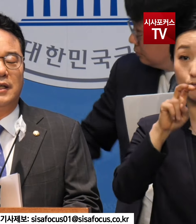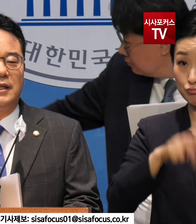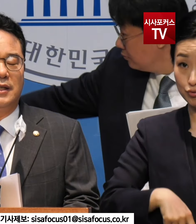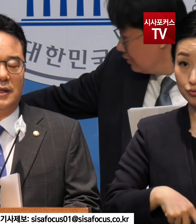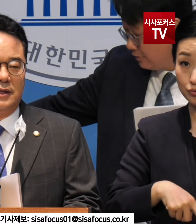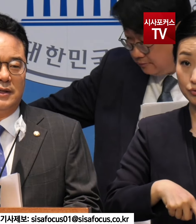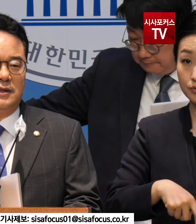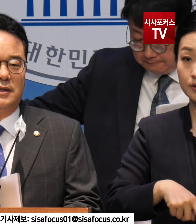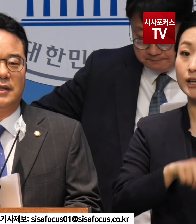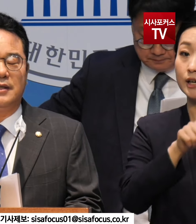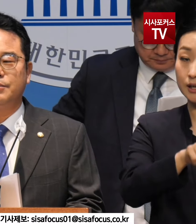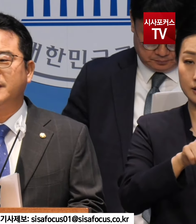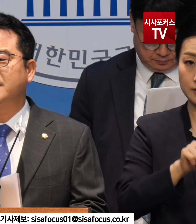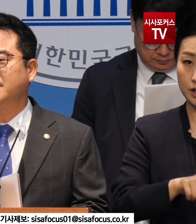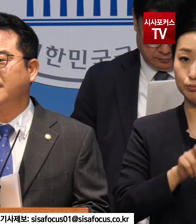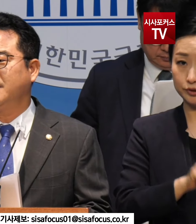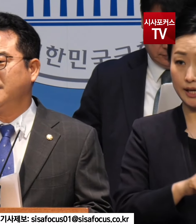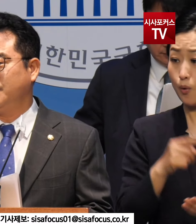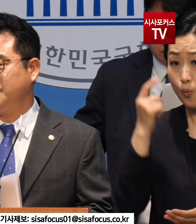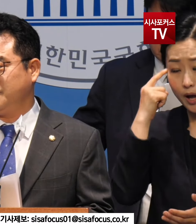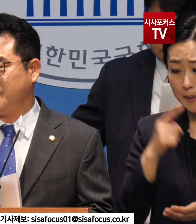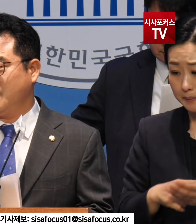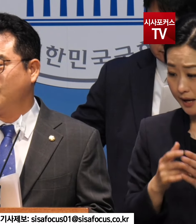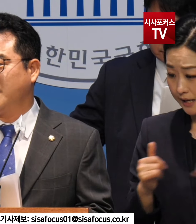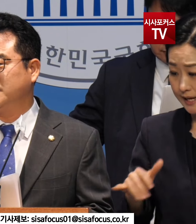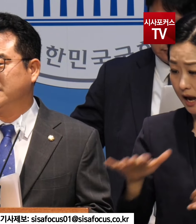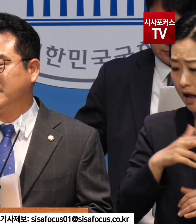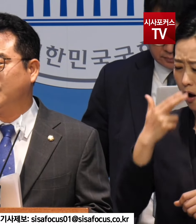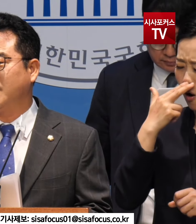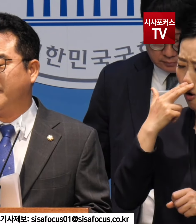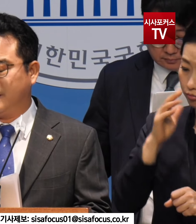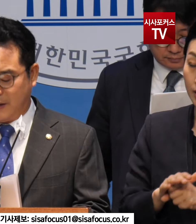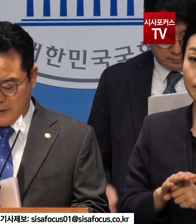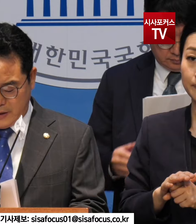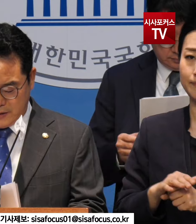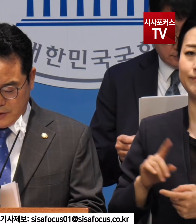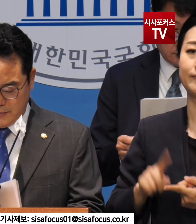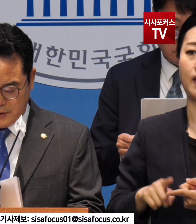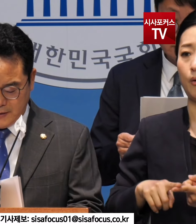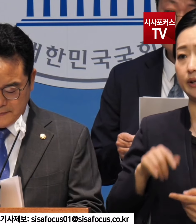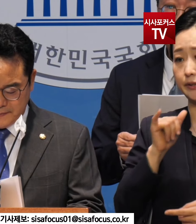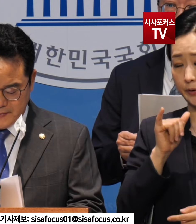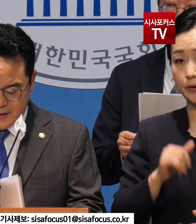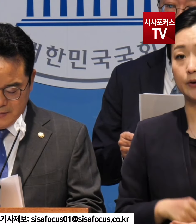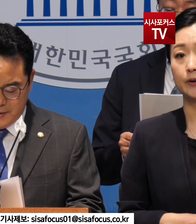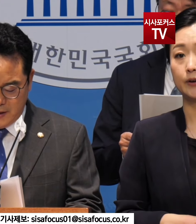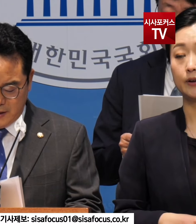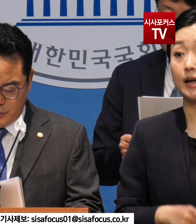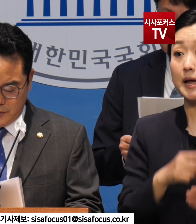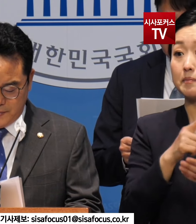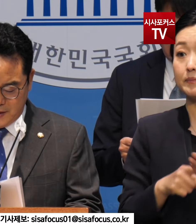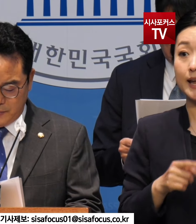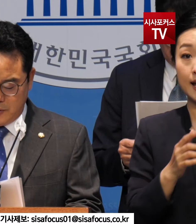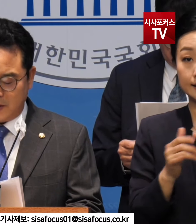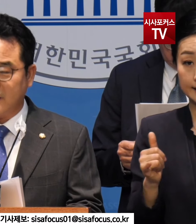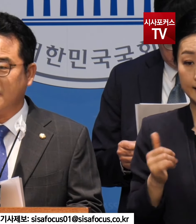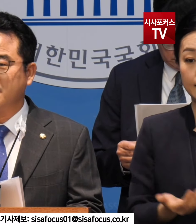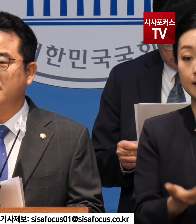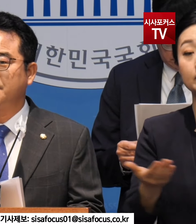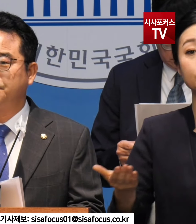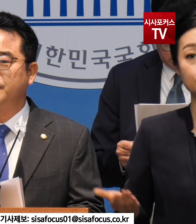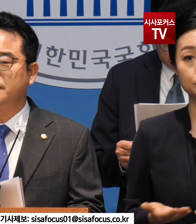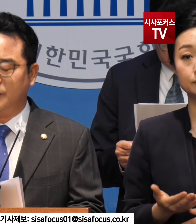아니라 그 피해자들의 이런 억울함은 그대로 남아있다라는 말씀을 드립니다. 피해를 입은